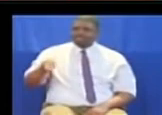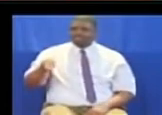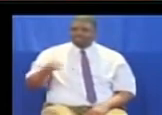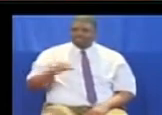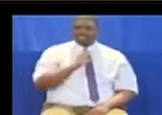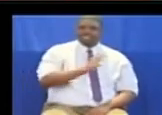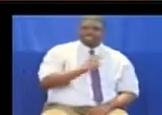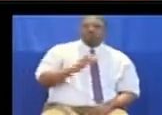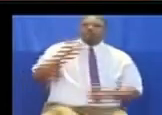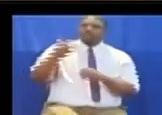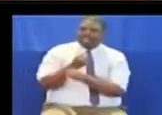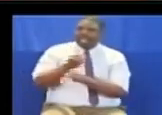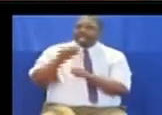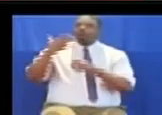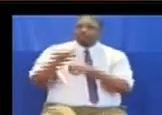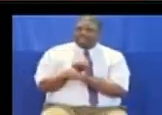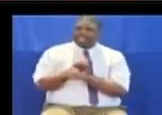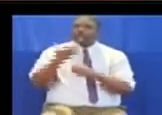Umepata.